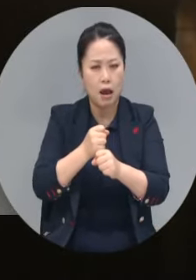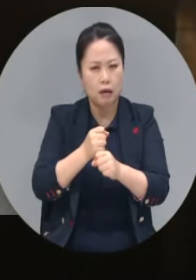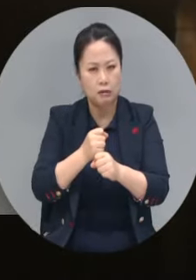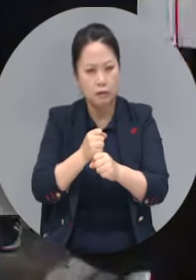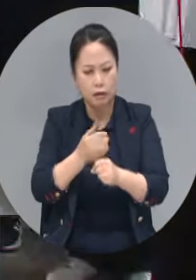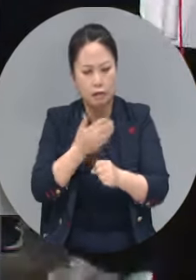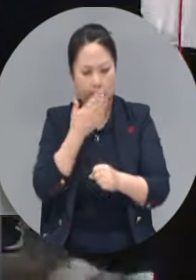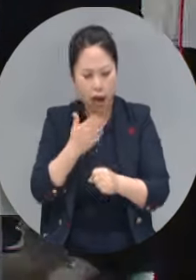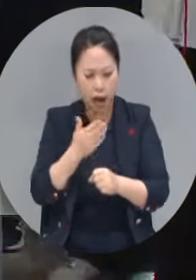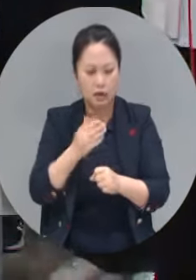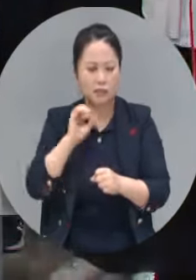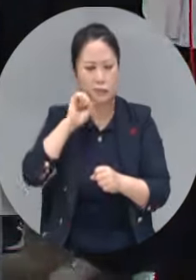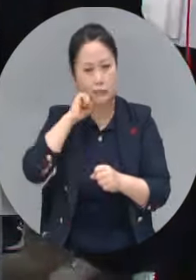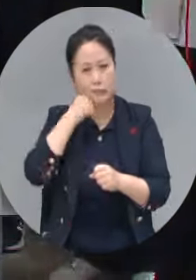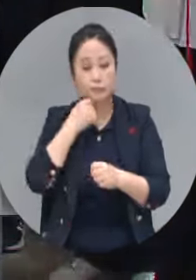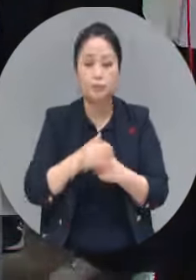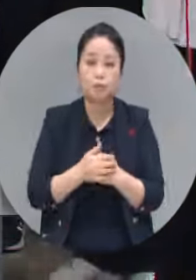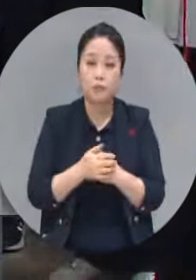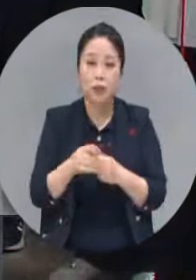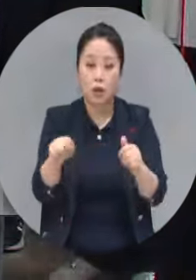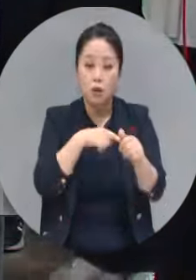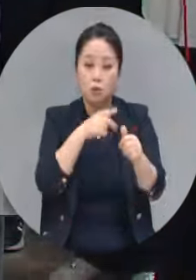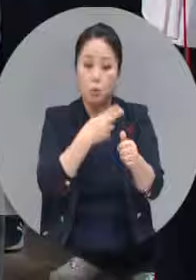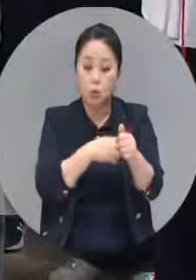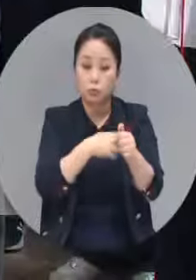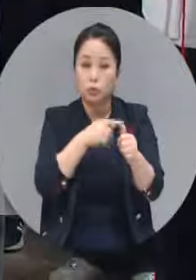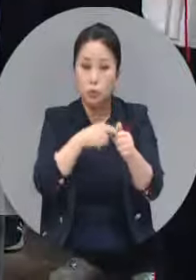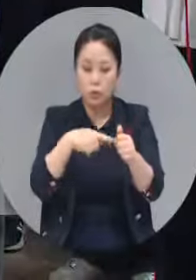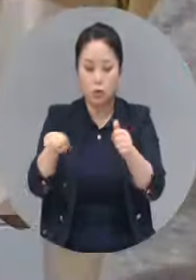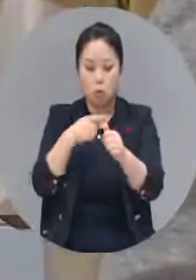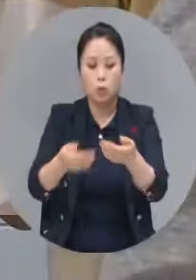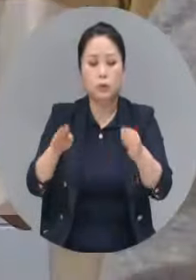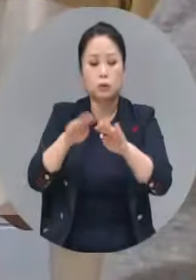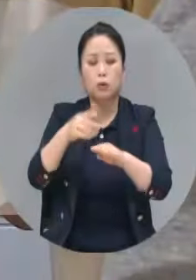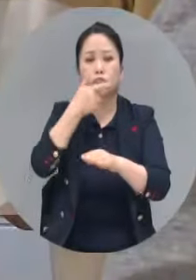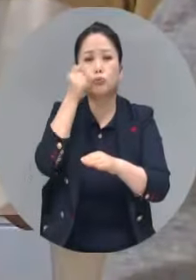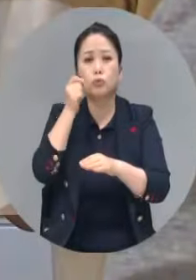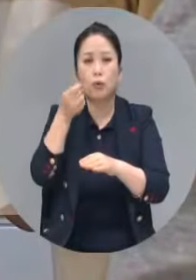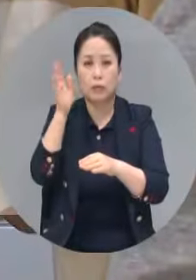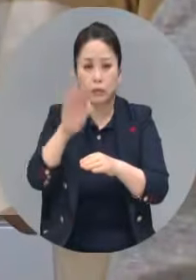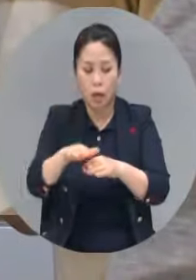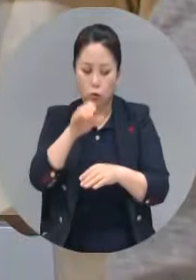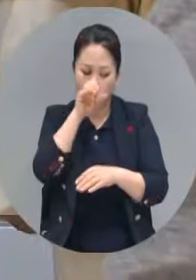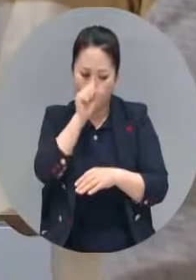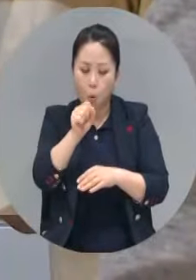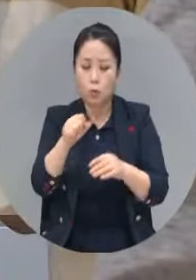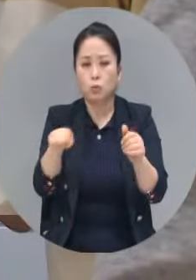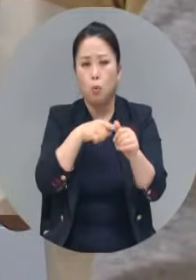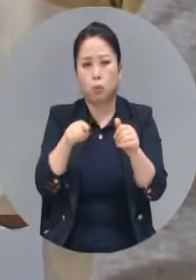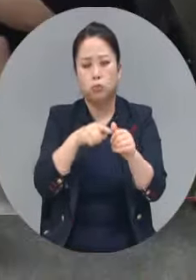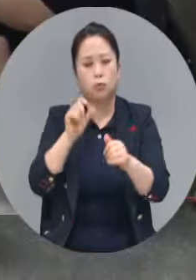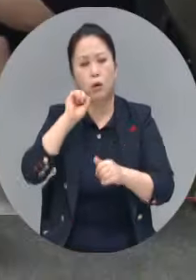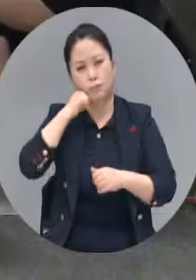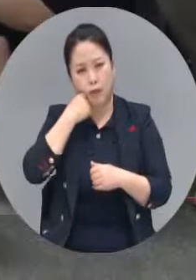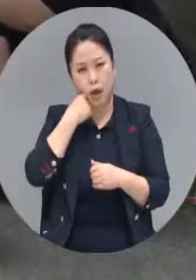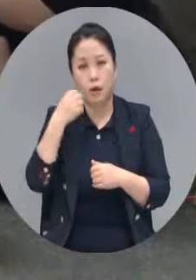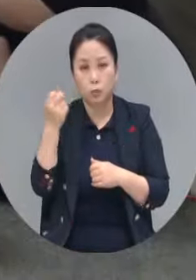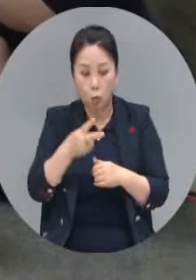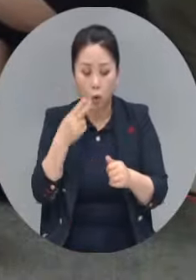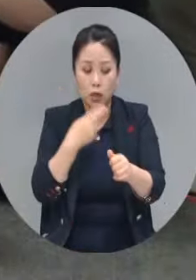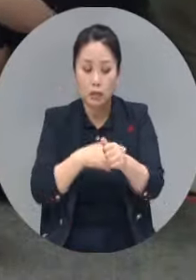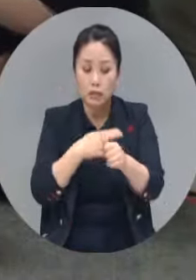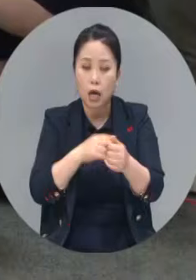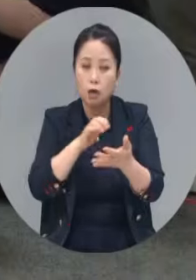어렵습니다. 교수들은 교육 인프라가 부족한 상황에선 양질의 교육을 이어가기 어렵고 의사수